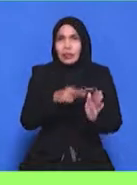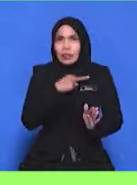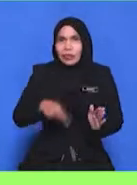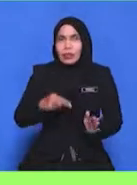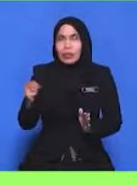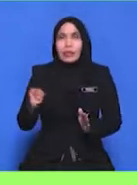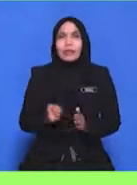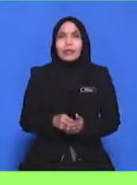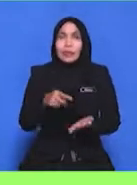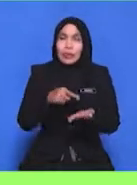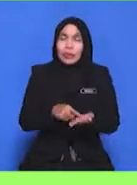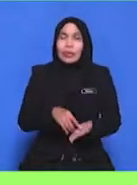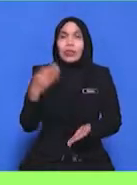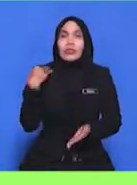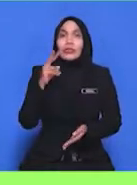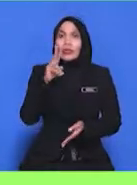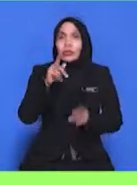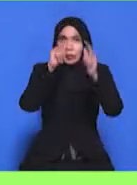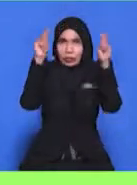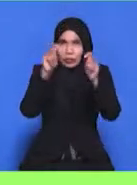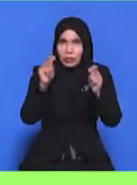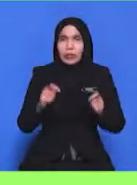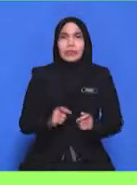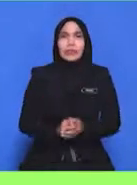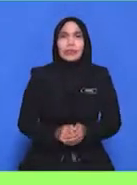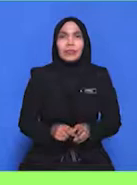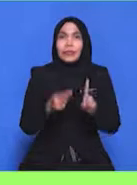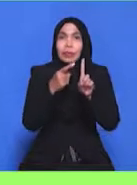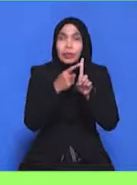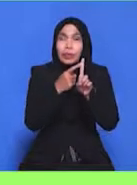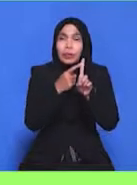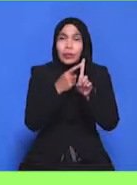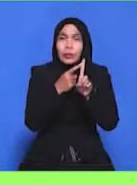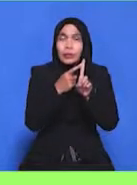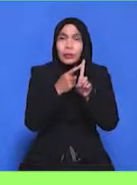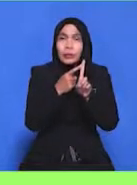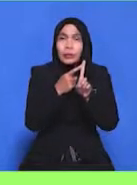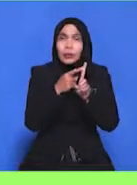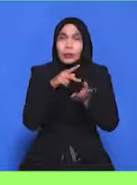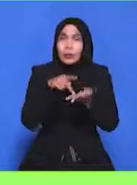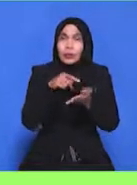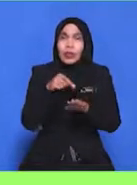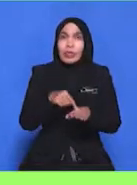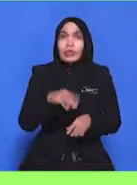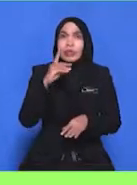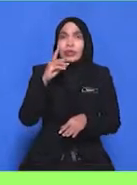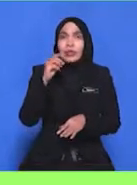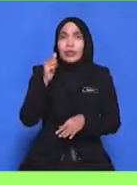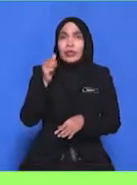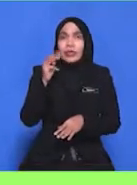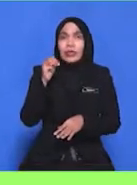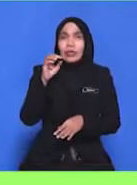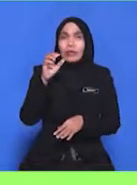daripada dua tahap. Tahap pertama berpusat di Damsyik, iaitu bermula daripada